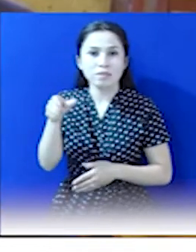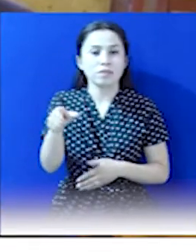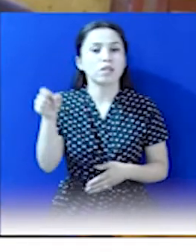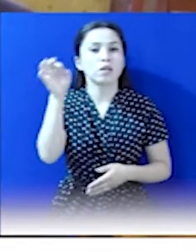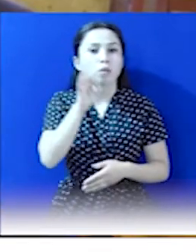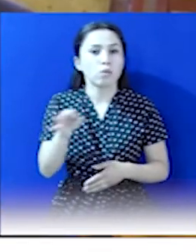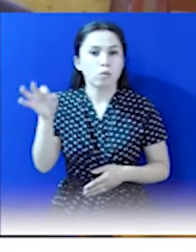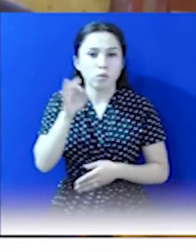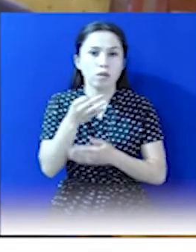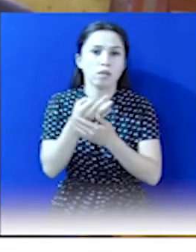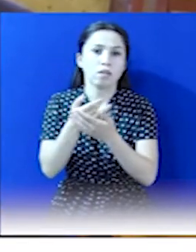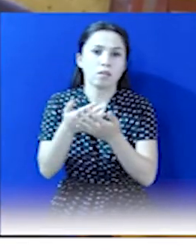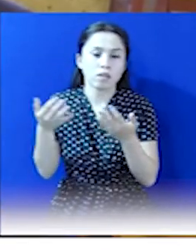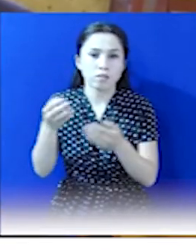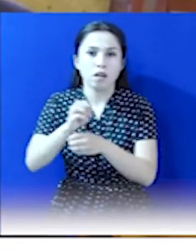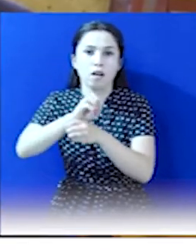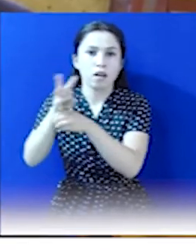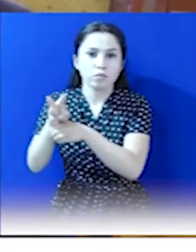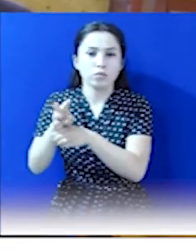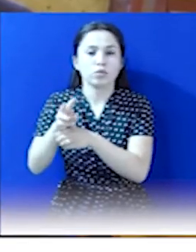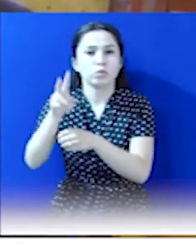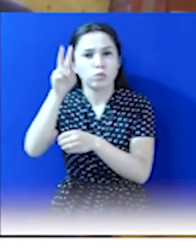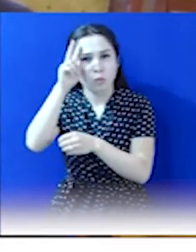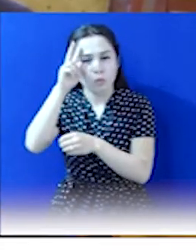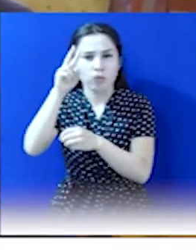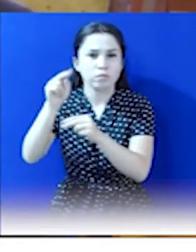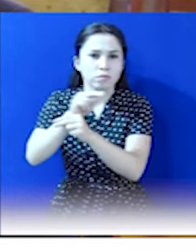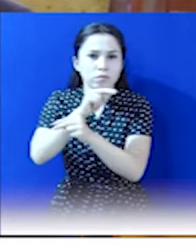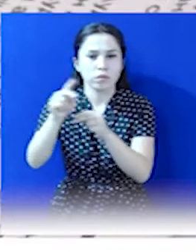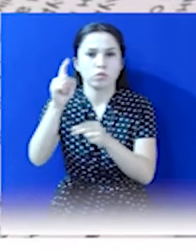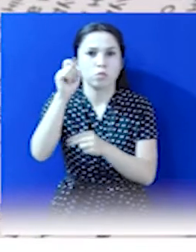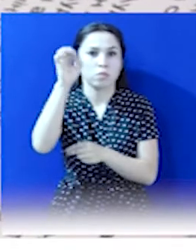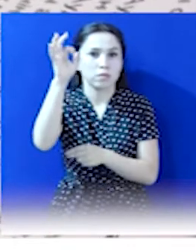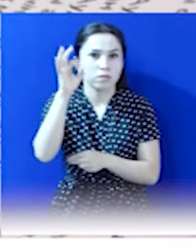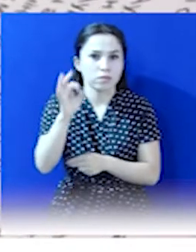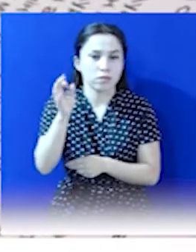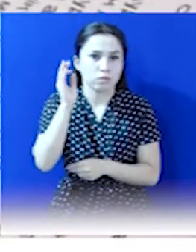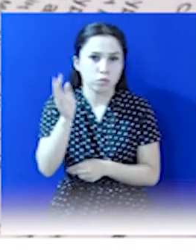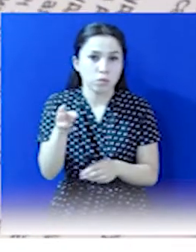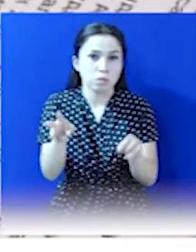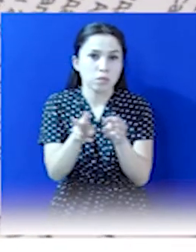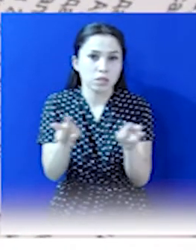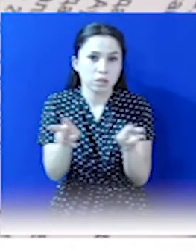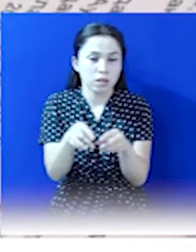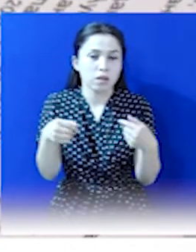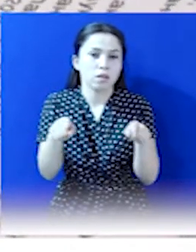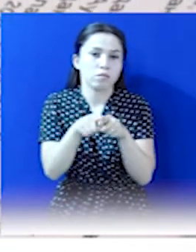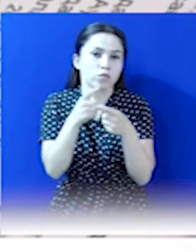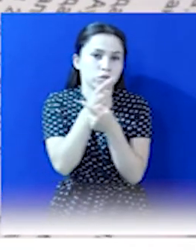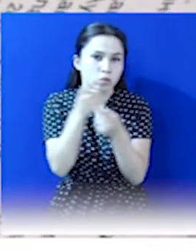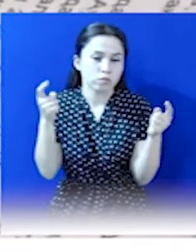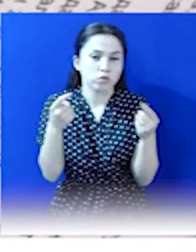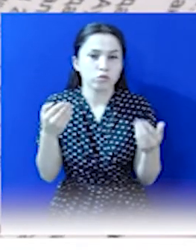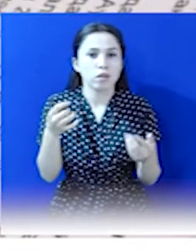Төлебе кентінде мәдениет, шығармашылық және білім беруді дамыту жобасы аясында үлкен орталық салынып жатқанын атап өтті.